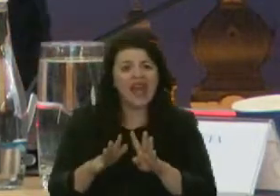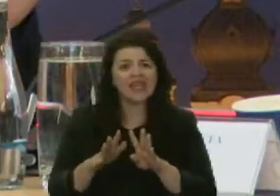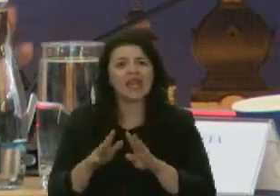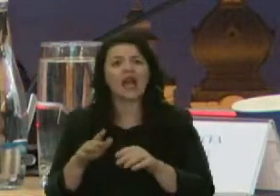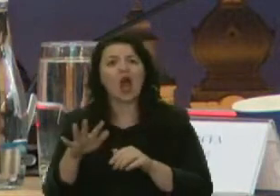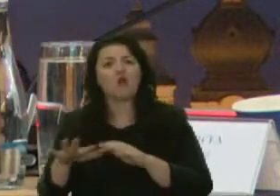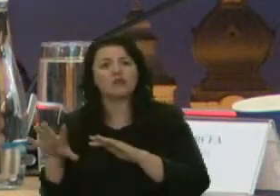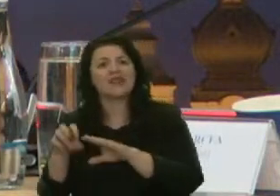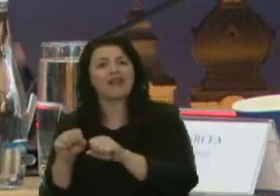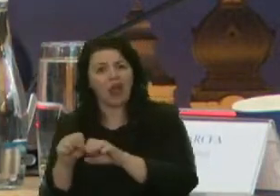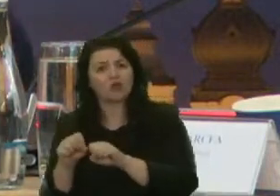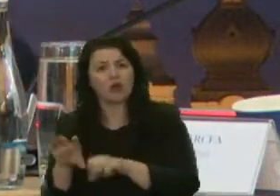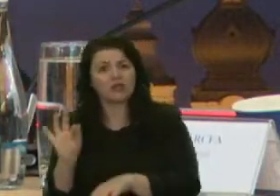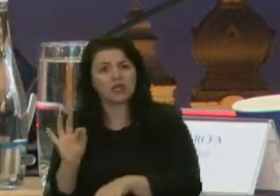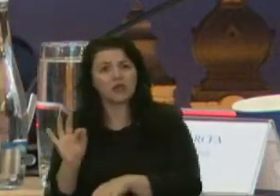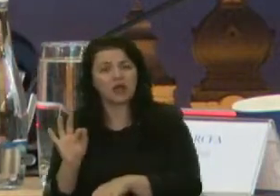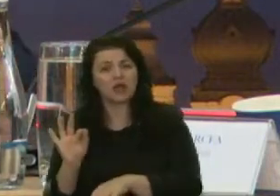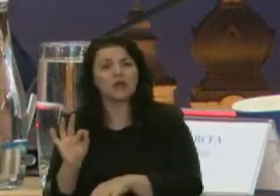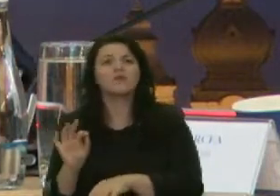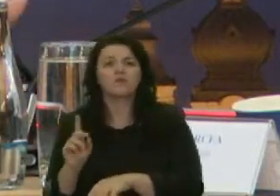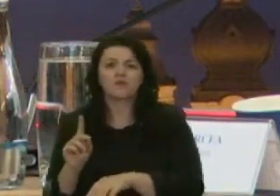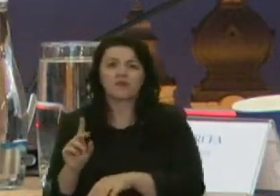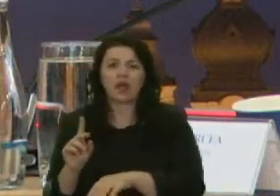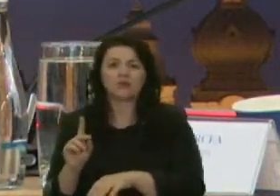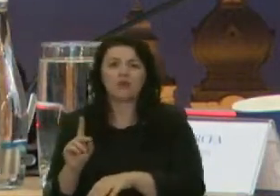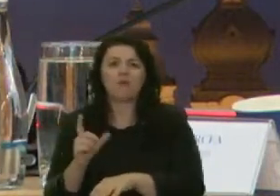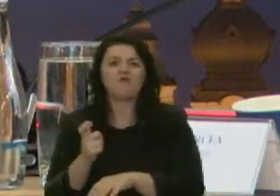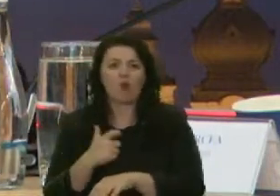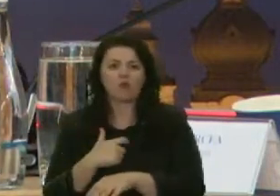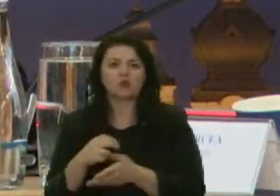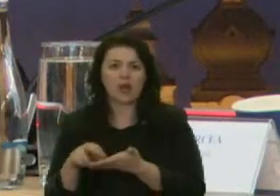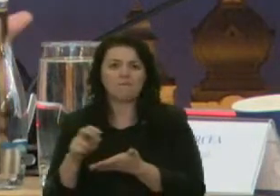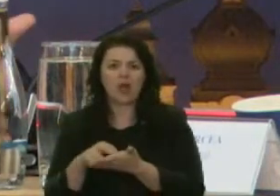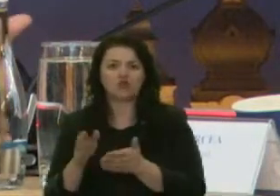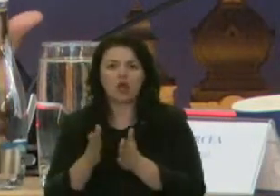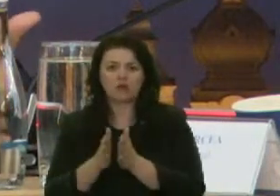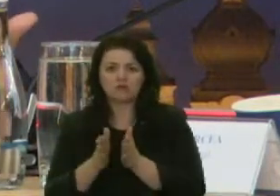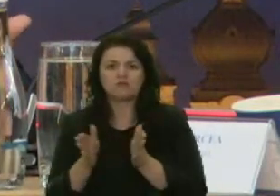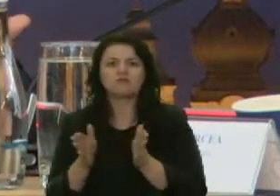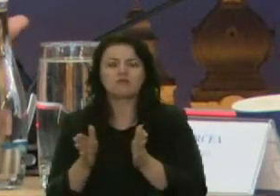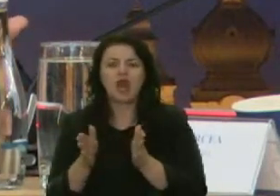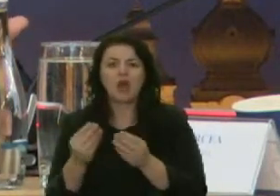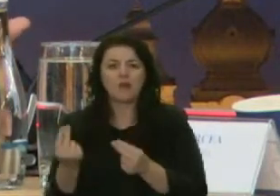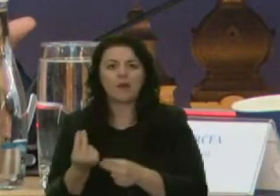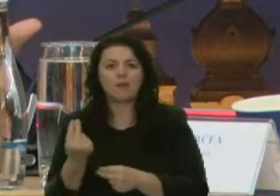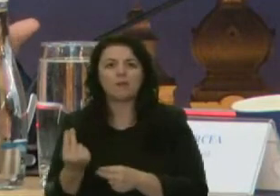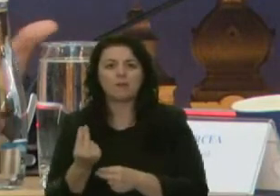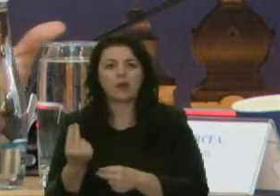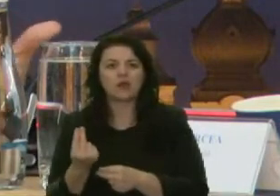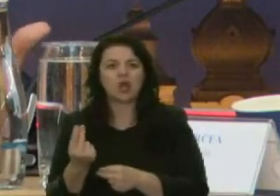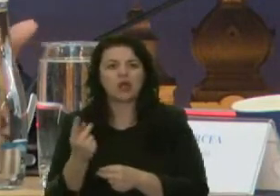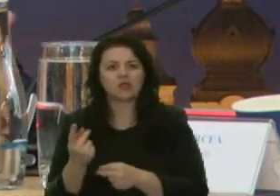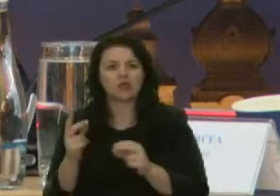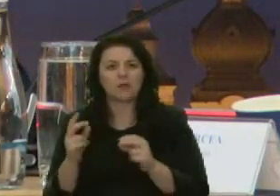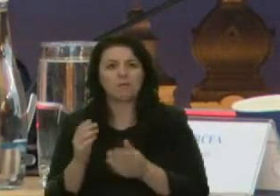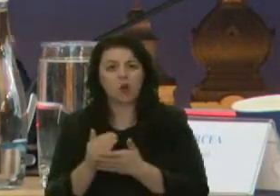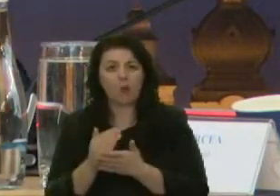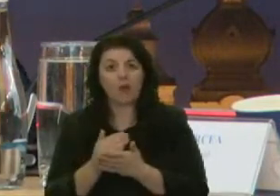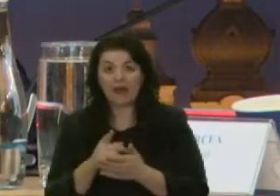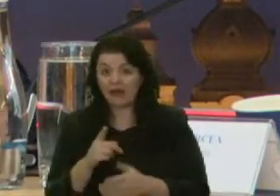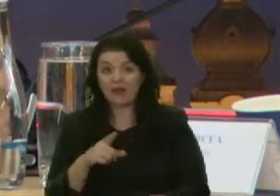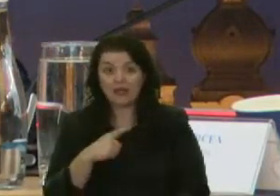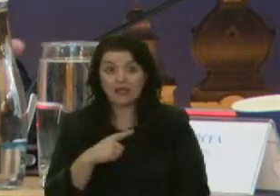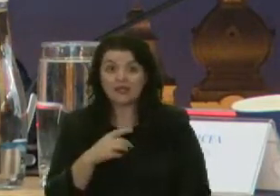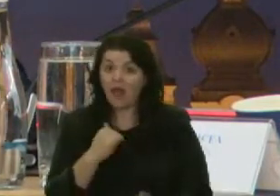terenurile soluția respectivă Am convingerea că și aici vom putea merge pe un palier de a ameliora această această temă această problemă care este